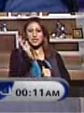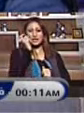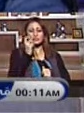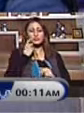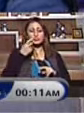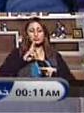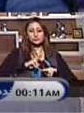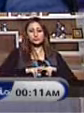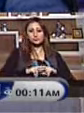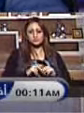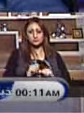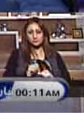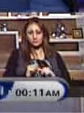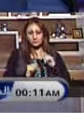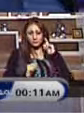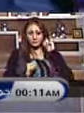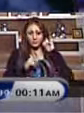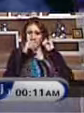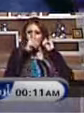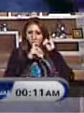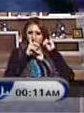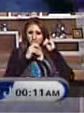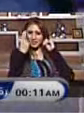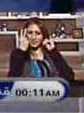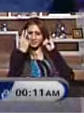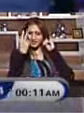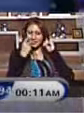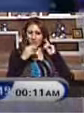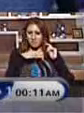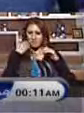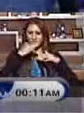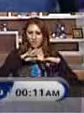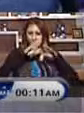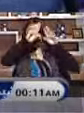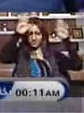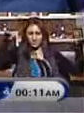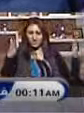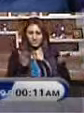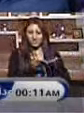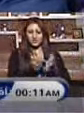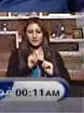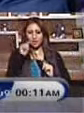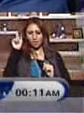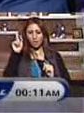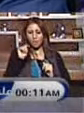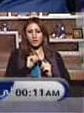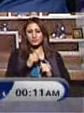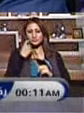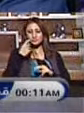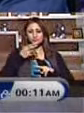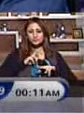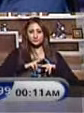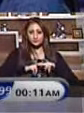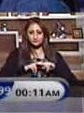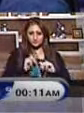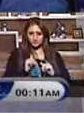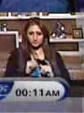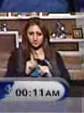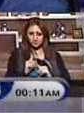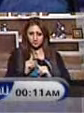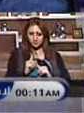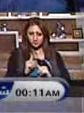يديه والانسان يحمي عينيه بيديه عشان يغلق باب سبحان الله والراجل